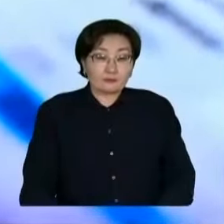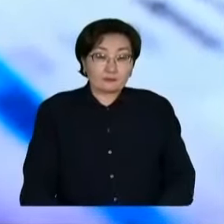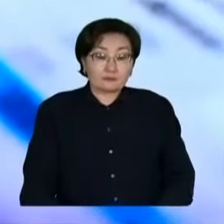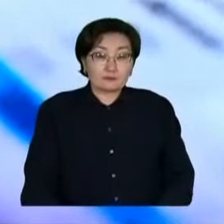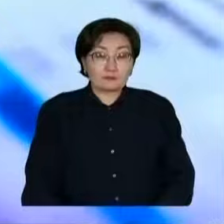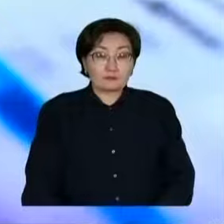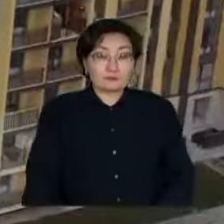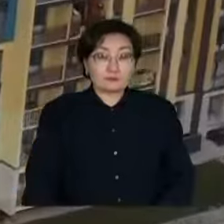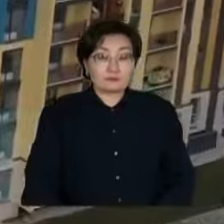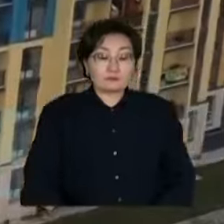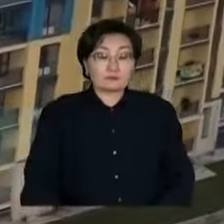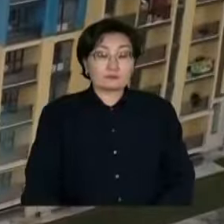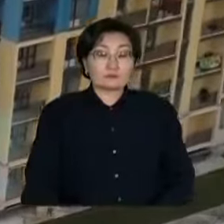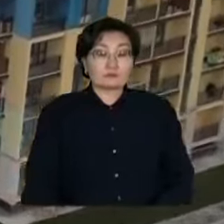Иващенко.